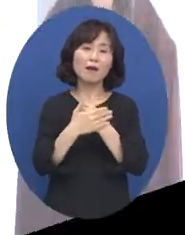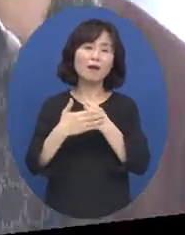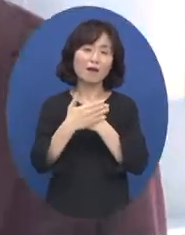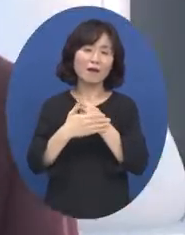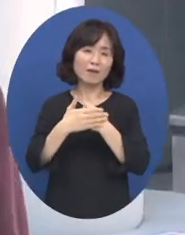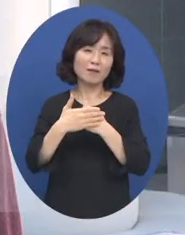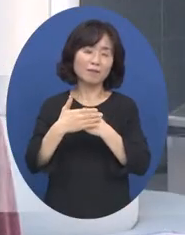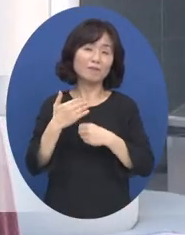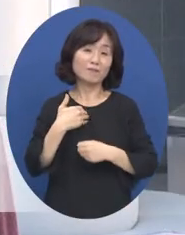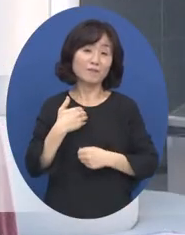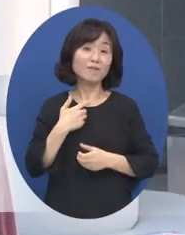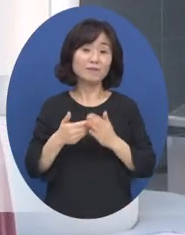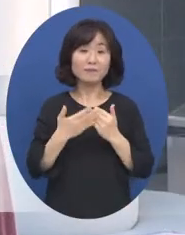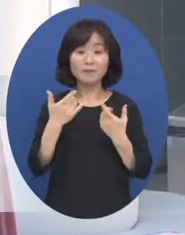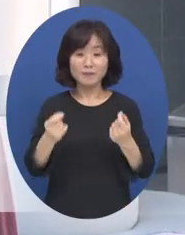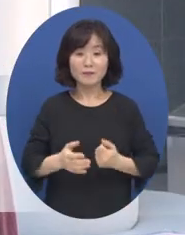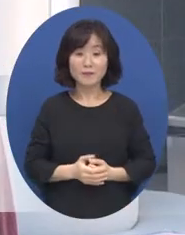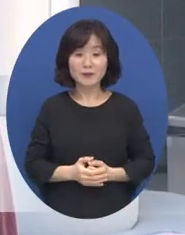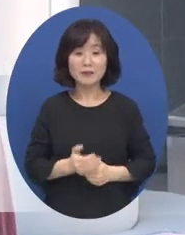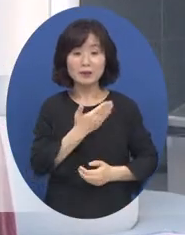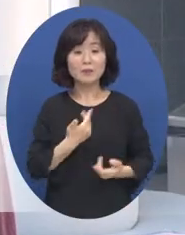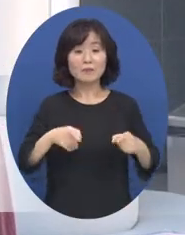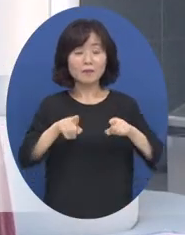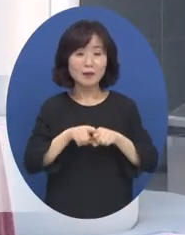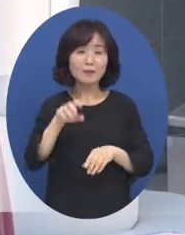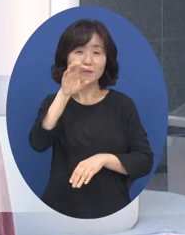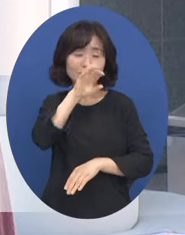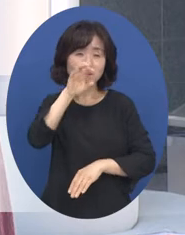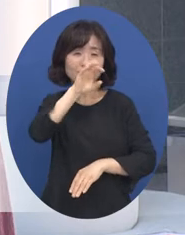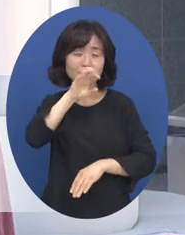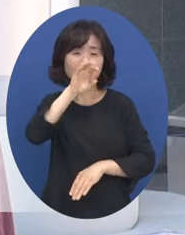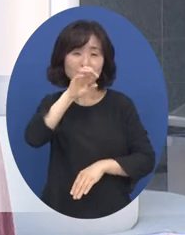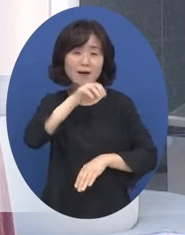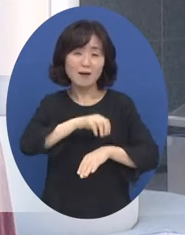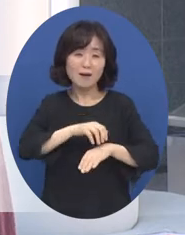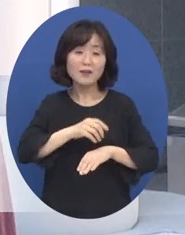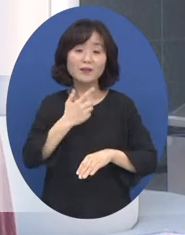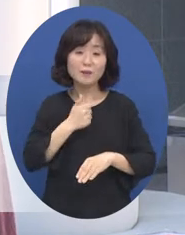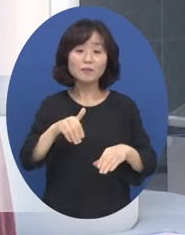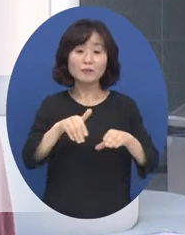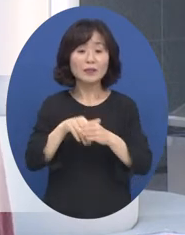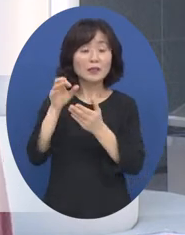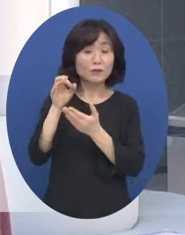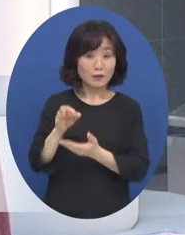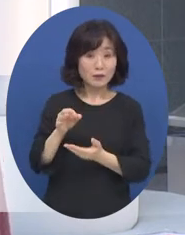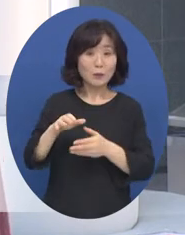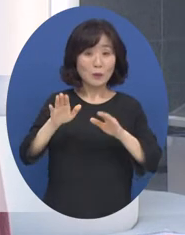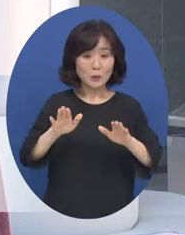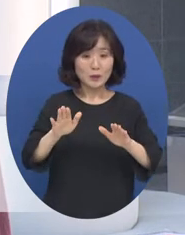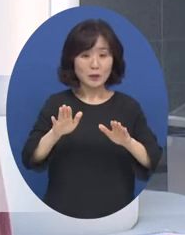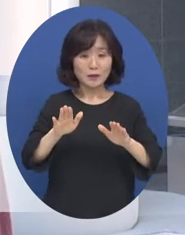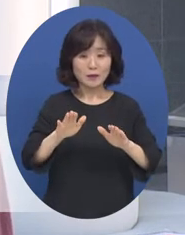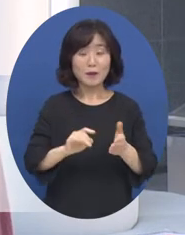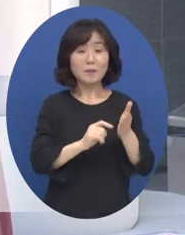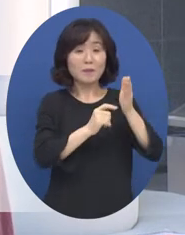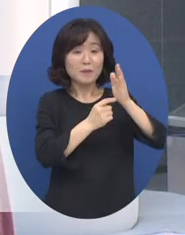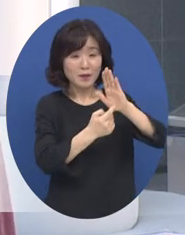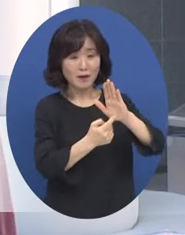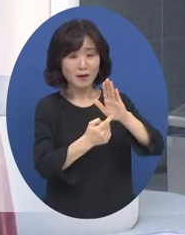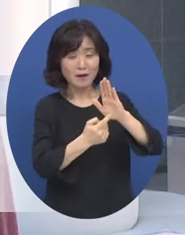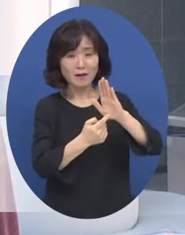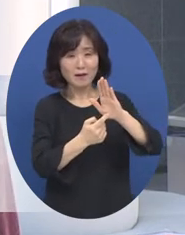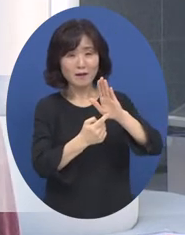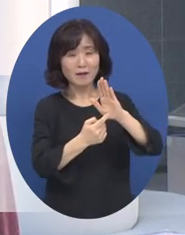같습니다. 제자들과 함께 갈고 닦았던 문화유산을 오늘 이 무대에서 펼쳐